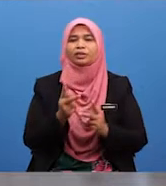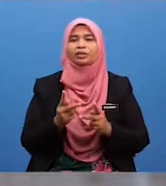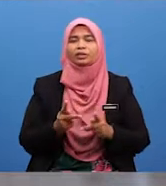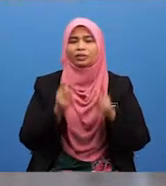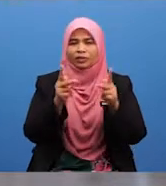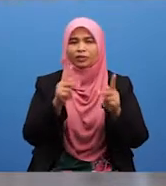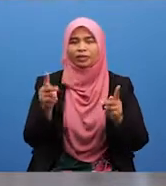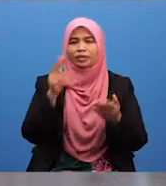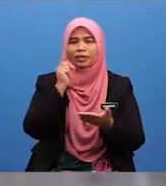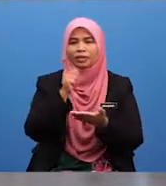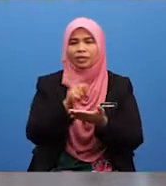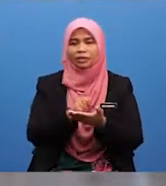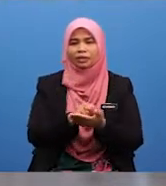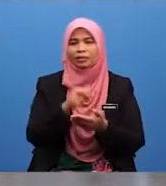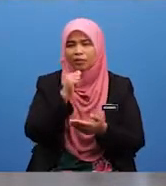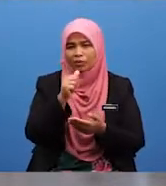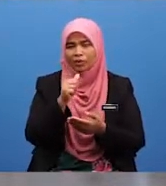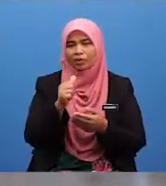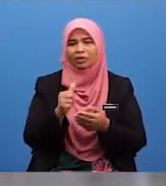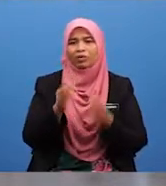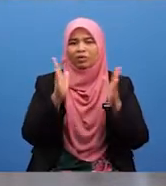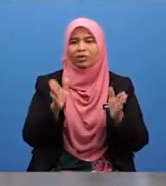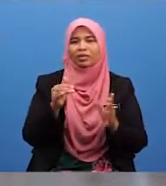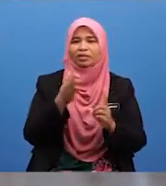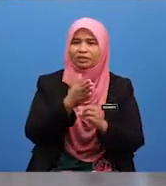nikmat, bukan golongan orang yang sesat.